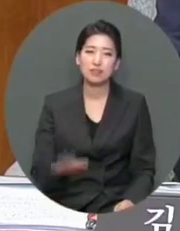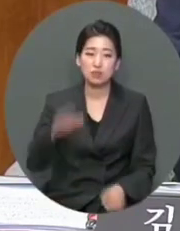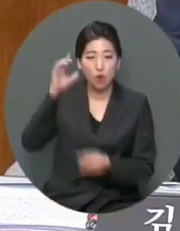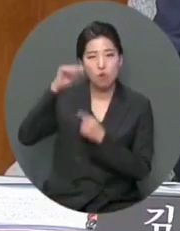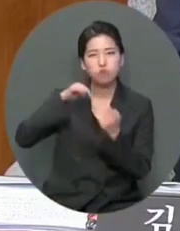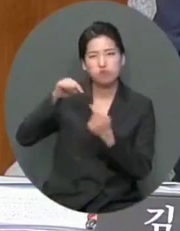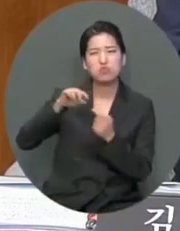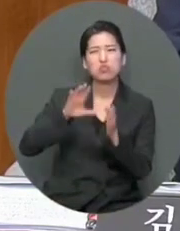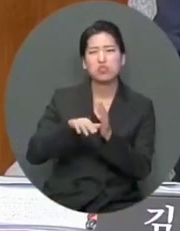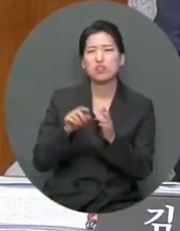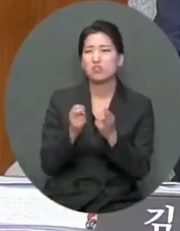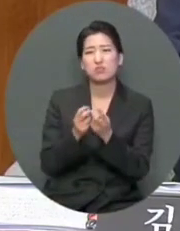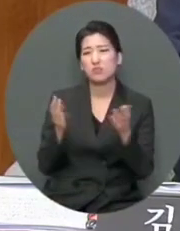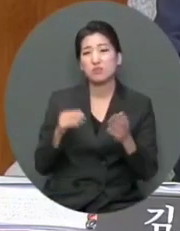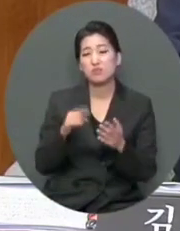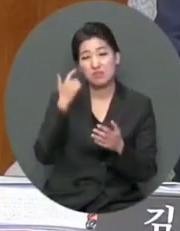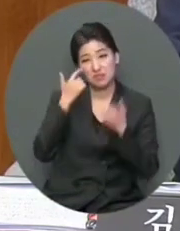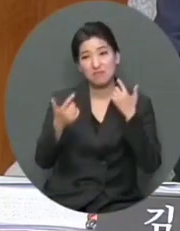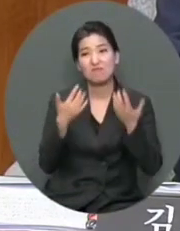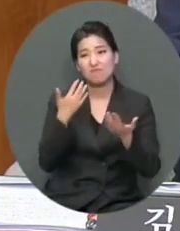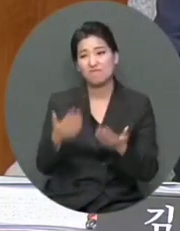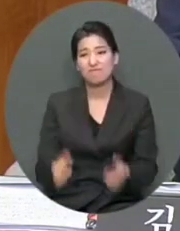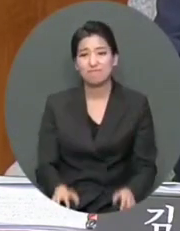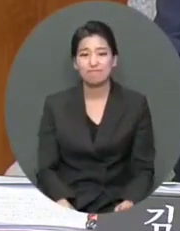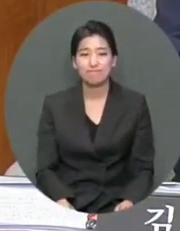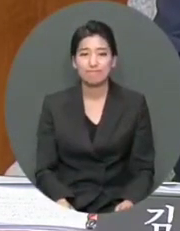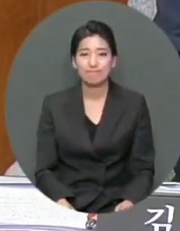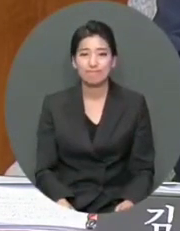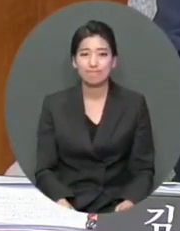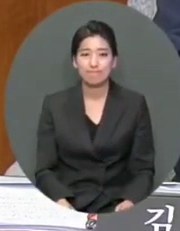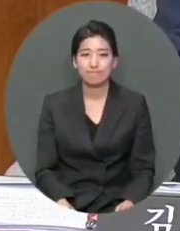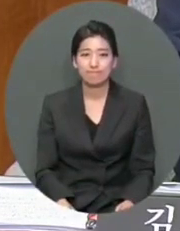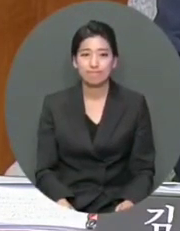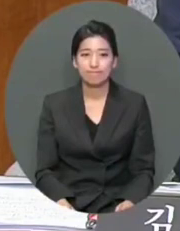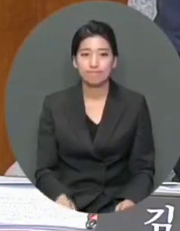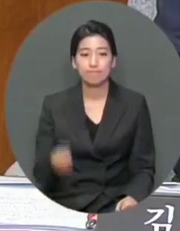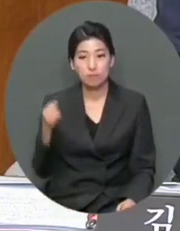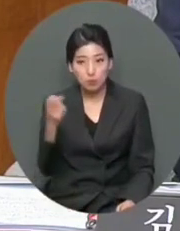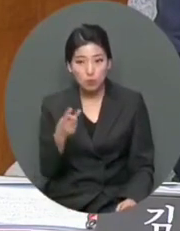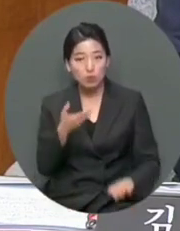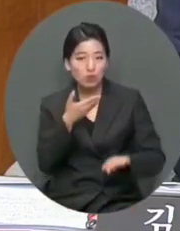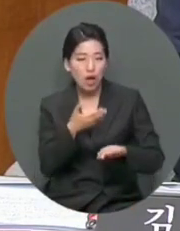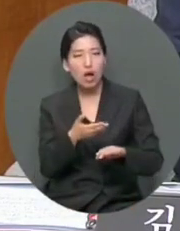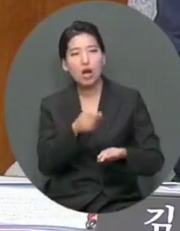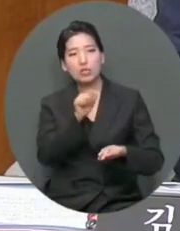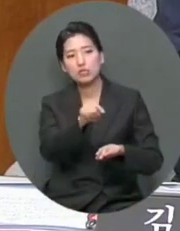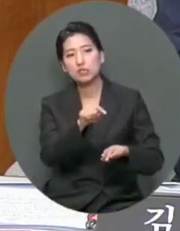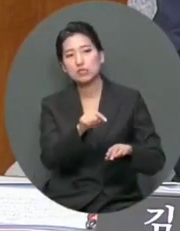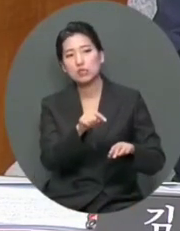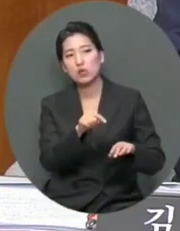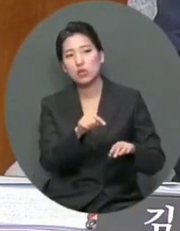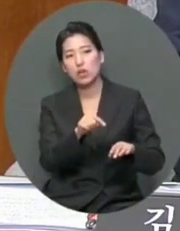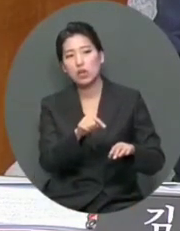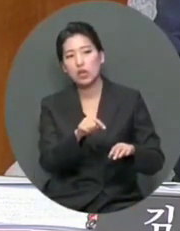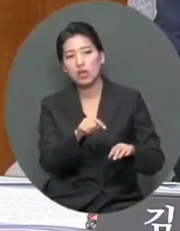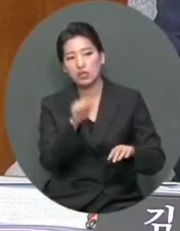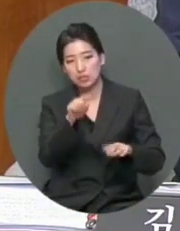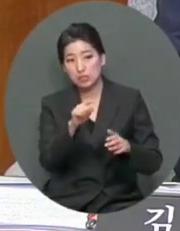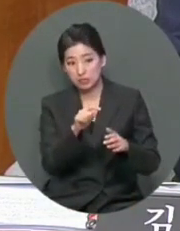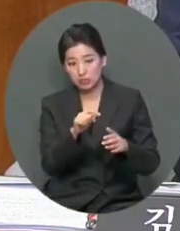없이 나오는 질의고 또 한편으로는 그런 시각으로 바라볼 수 있다라는 생각을